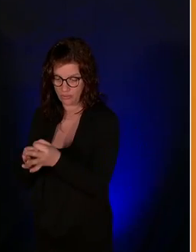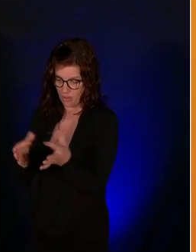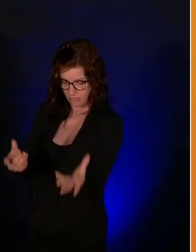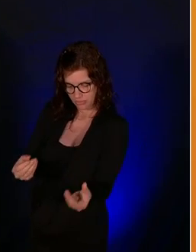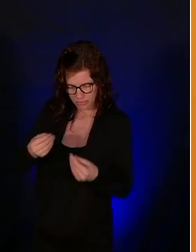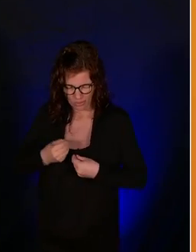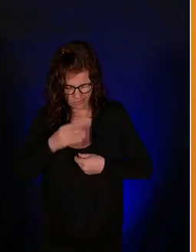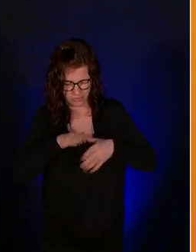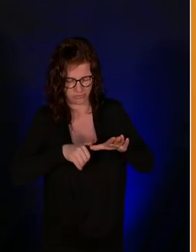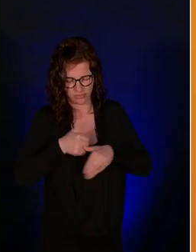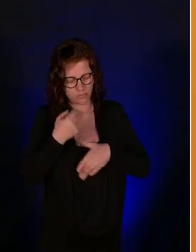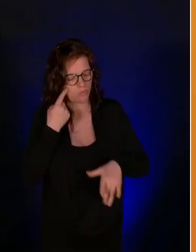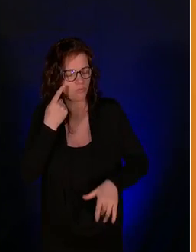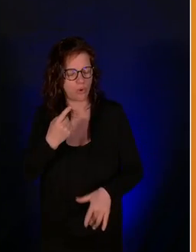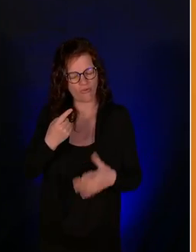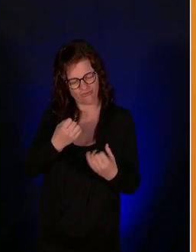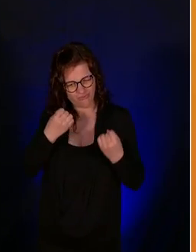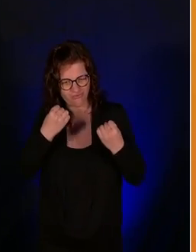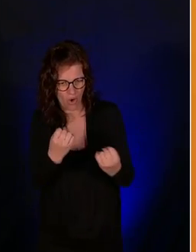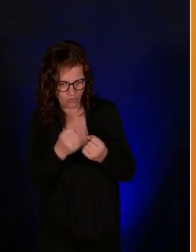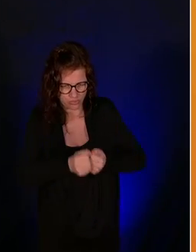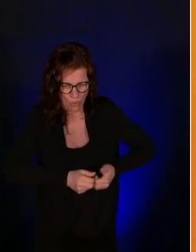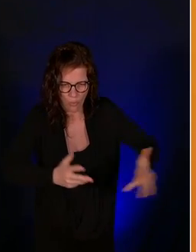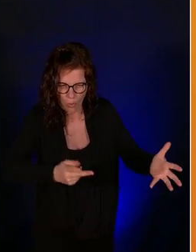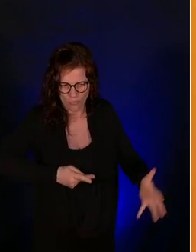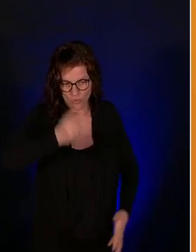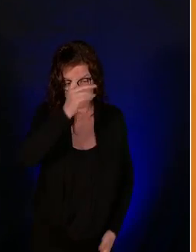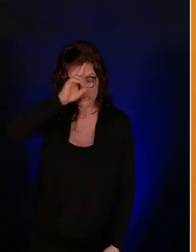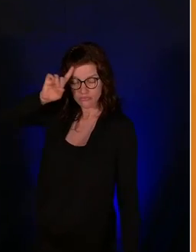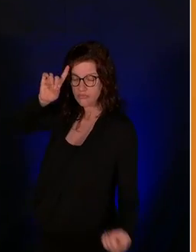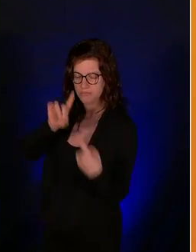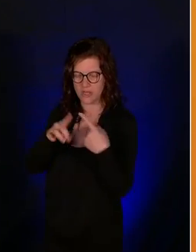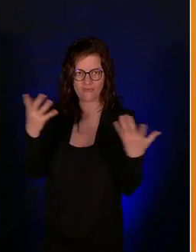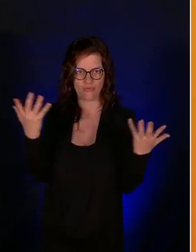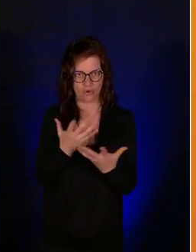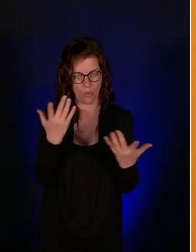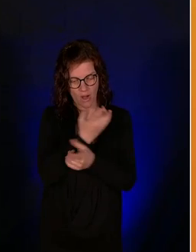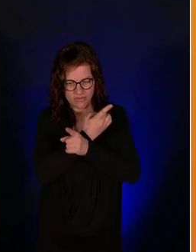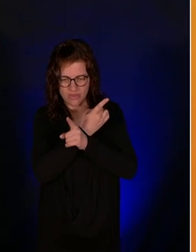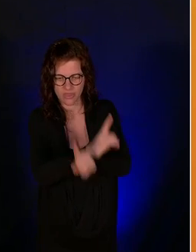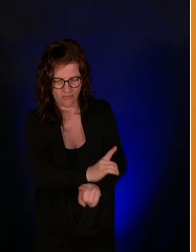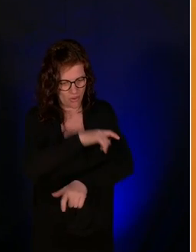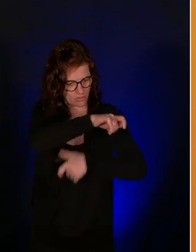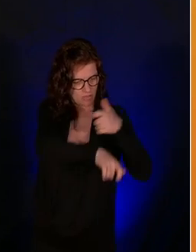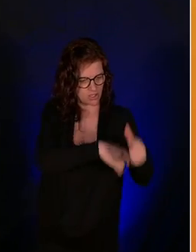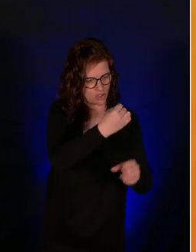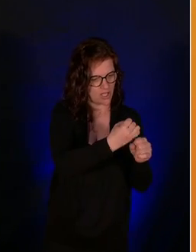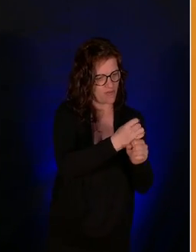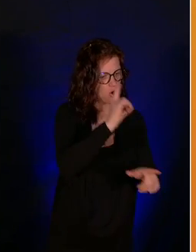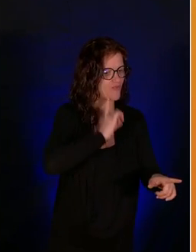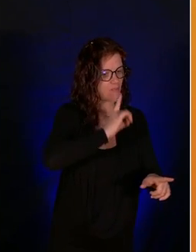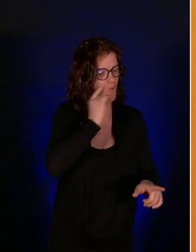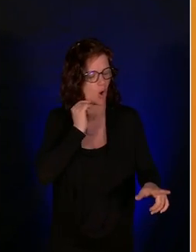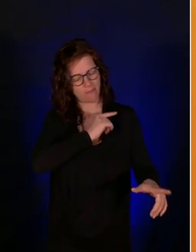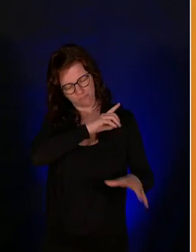fonctionnement pour être plus forts et plus nombreux avec l'objectif majeur de défendre l'intérêt des travailleuses et travailleurs,